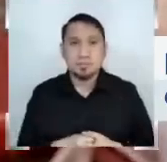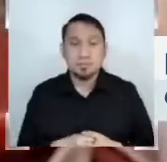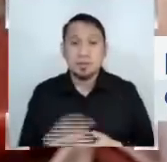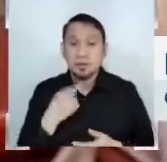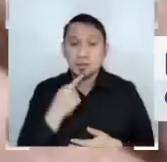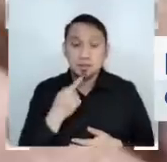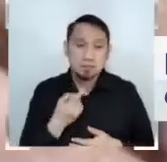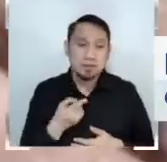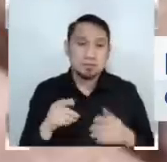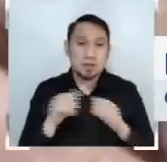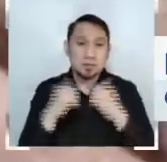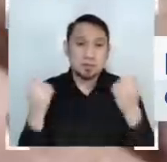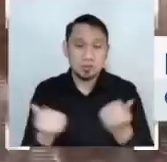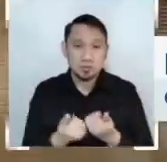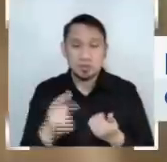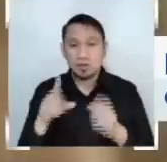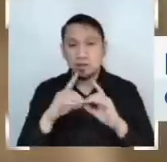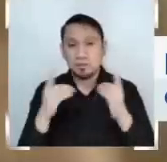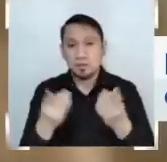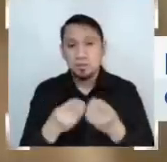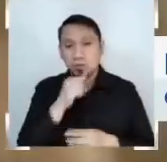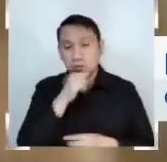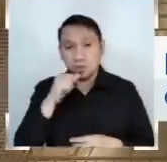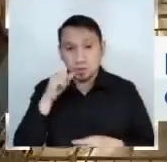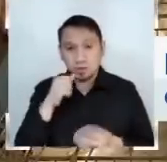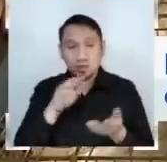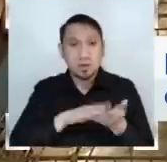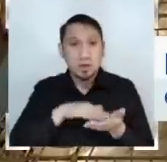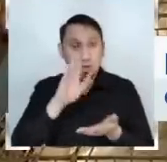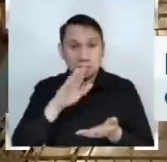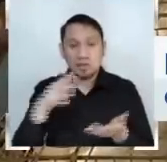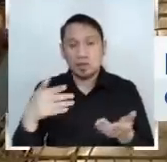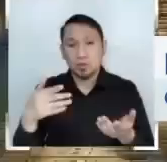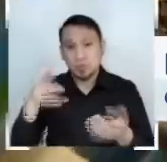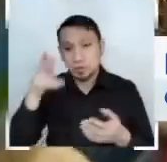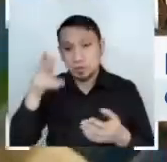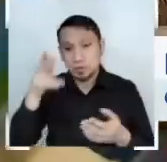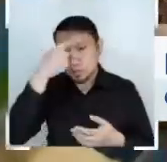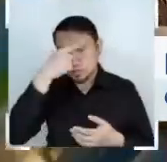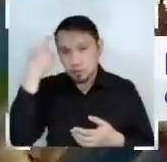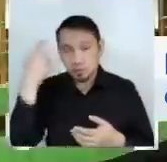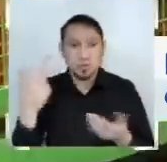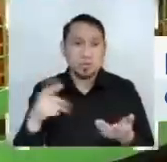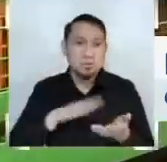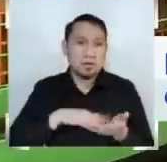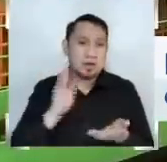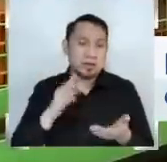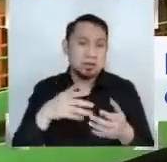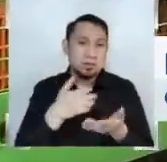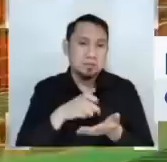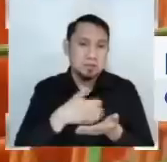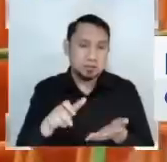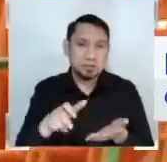Research Association at ang Department of Agriculture, nagmahal daw ang presyo ng manok dahil sa pagtaas ng gasto sa pag-aalaga ng manok. Sinabayan pa